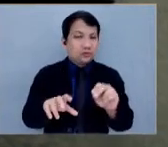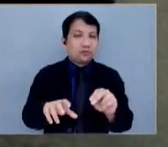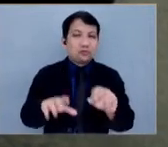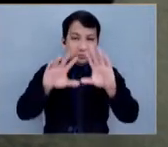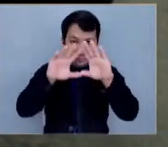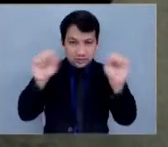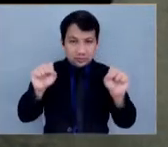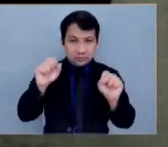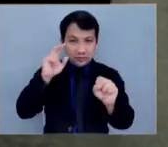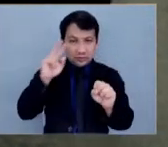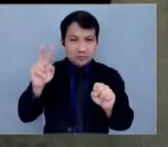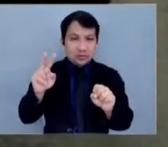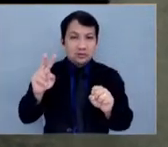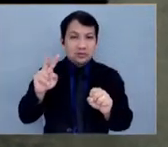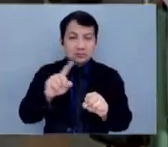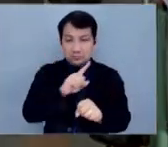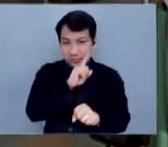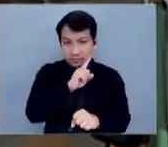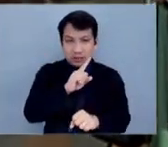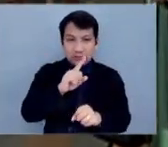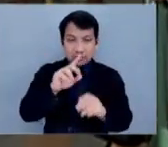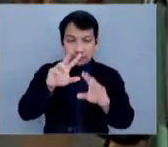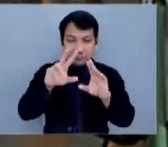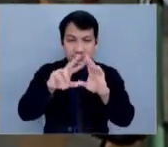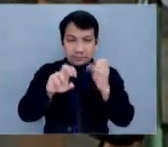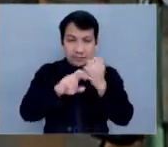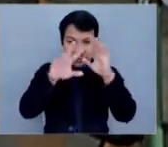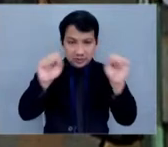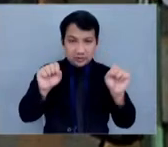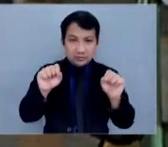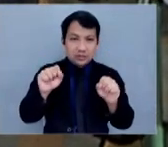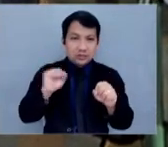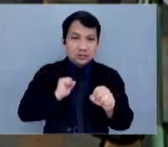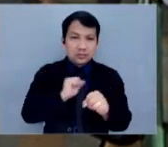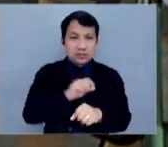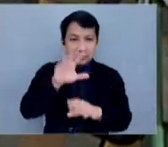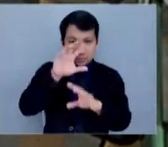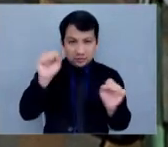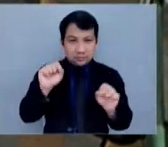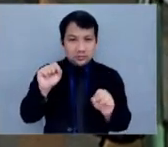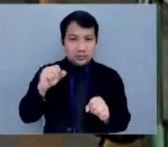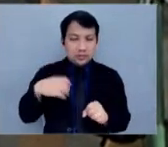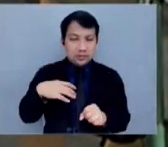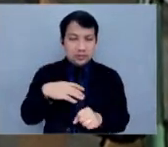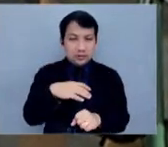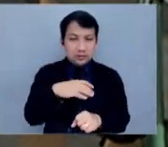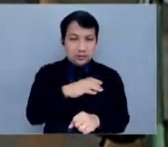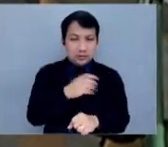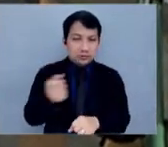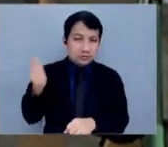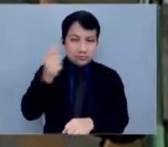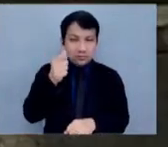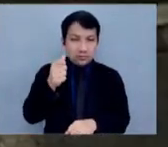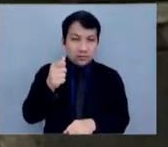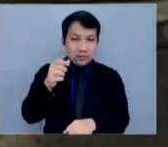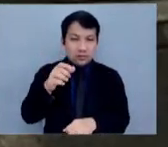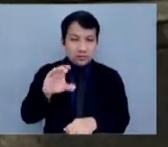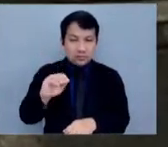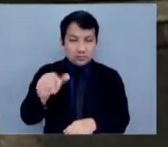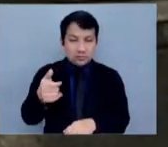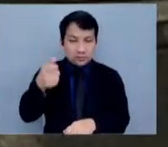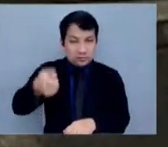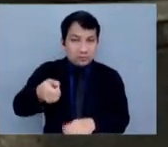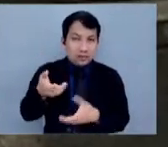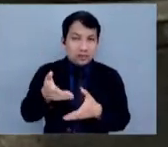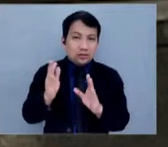Pangalawang Pangulo, Senate President, House Speaker at Chief Justice lang ang pinapayagang government official na makadaan sa EDSA busway. Bukod